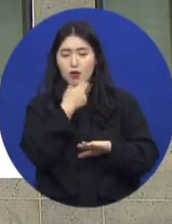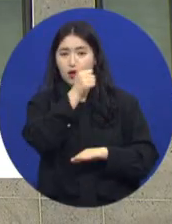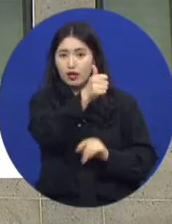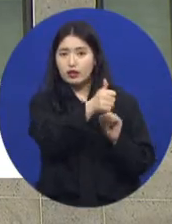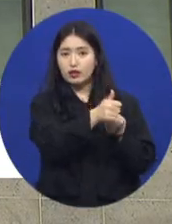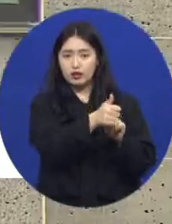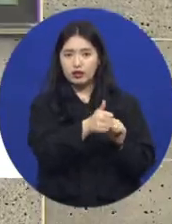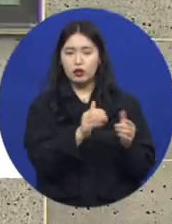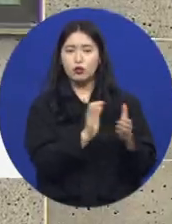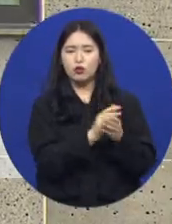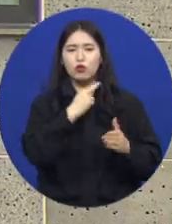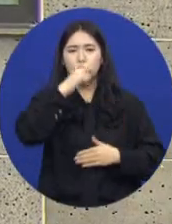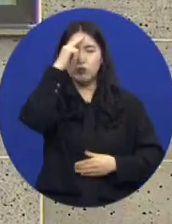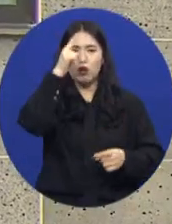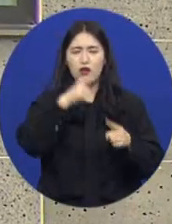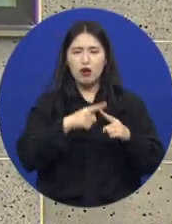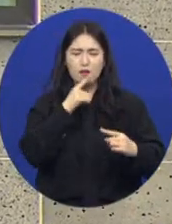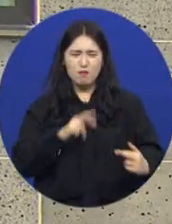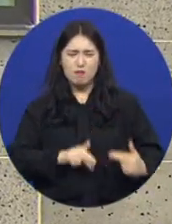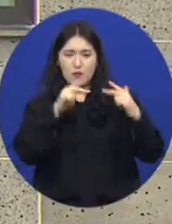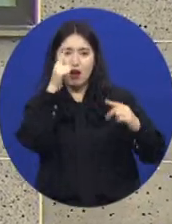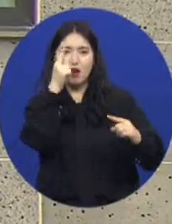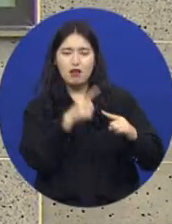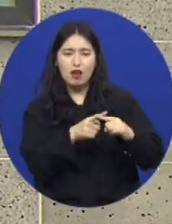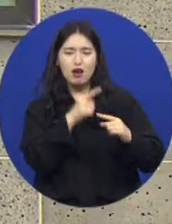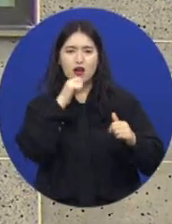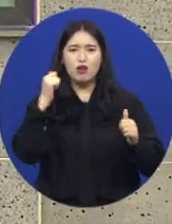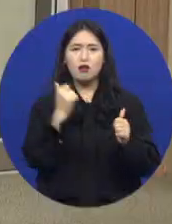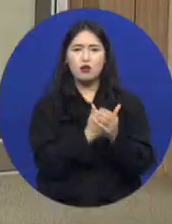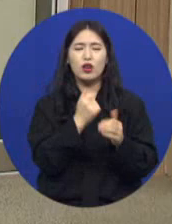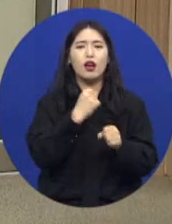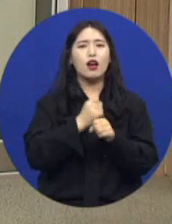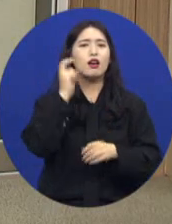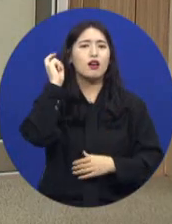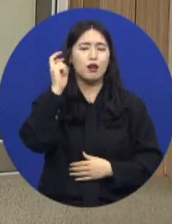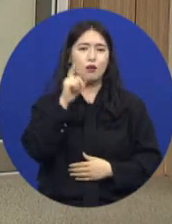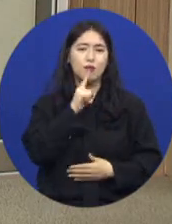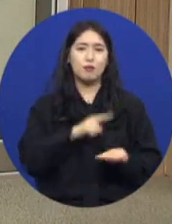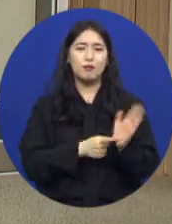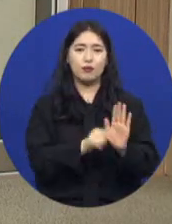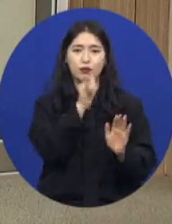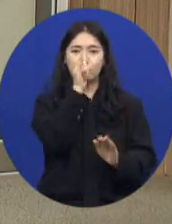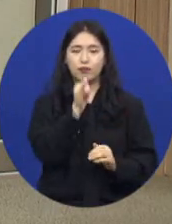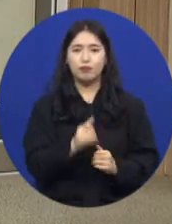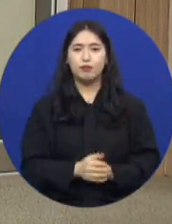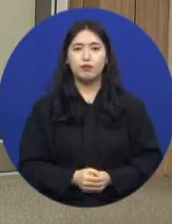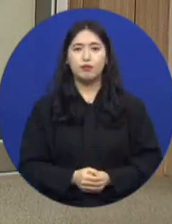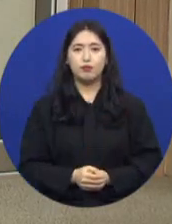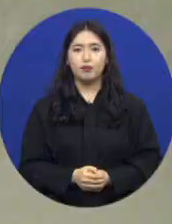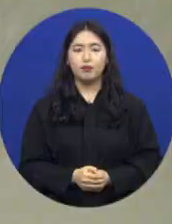A씨는 동료와 술을 마시다 말싸움이나 범행을 저지르게 됐다고 진술했습니다.